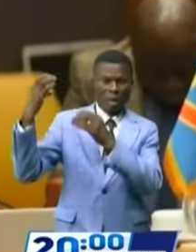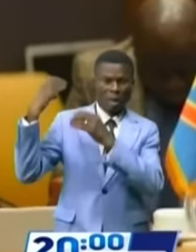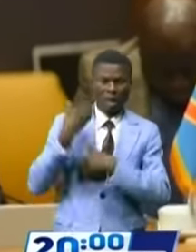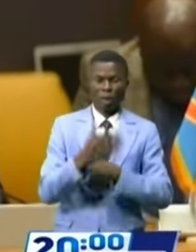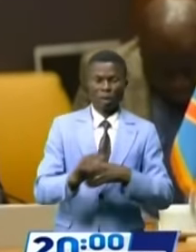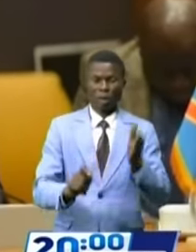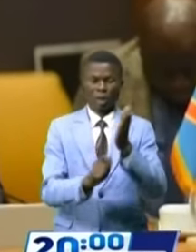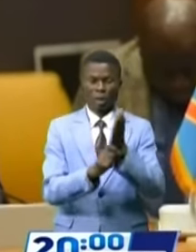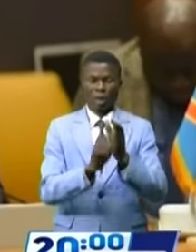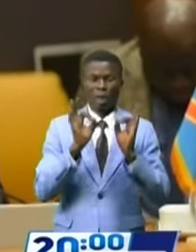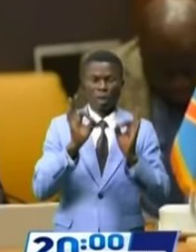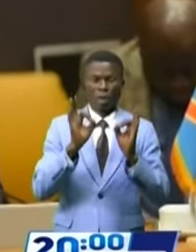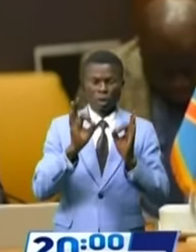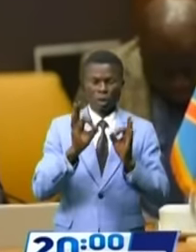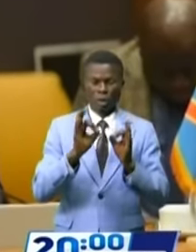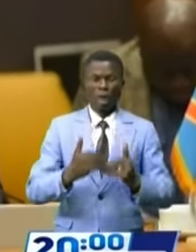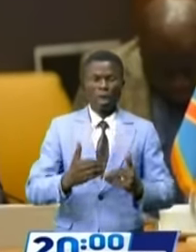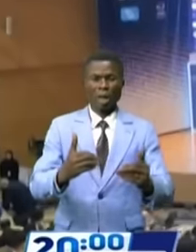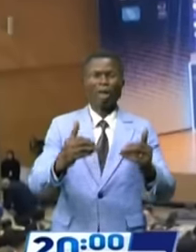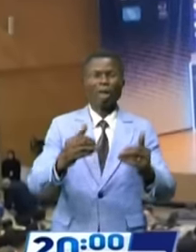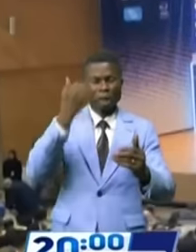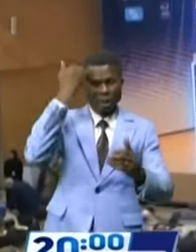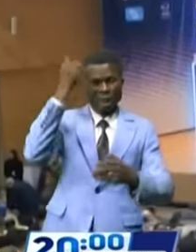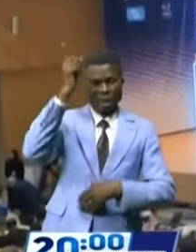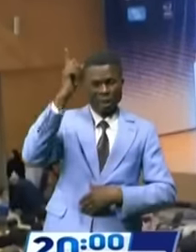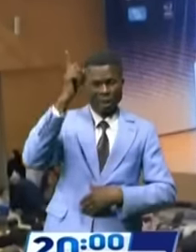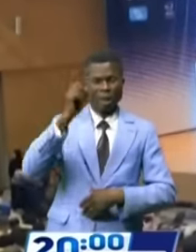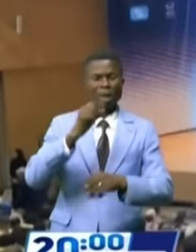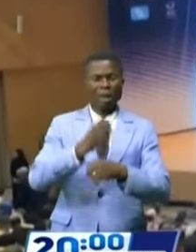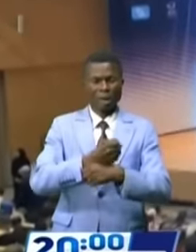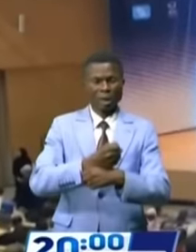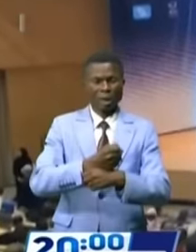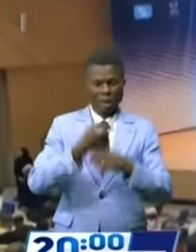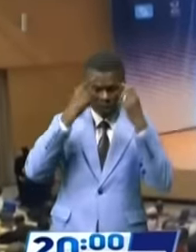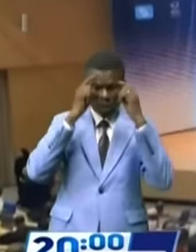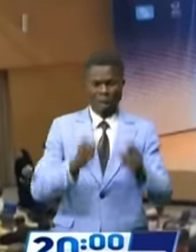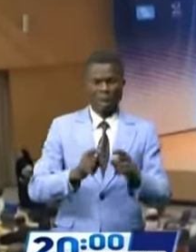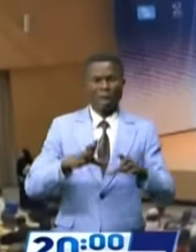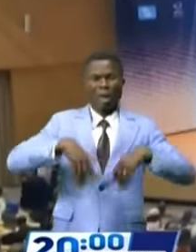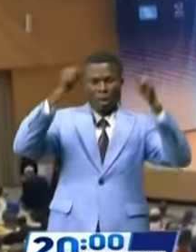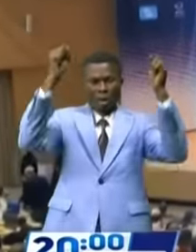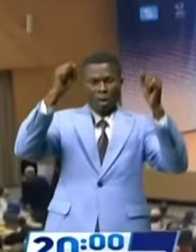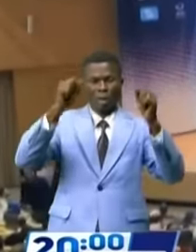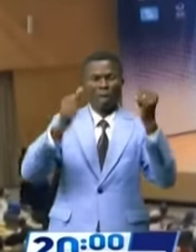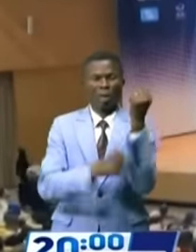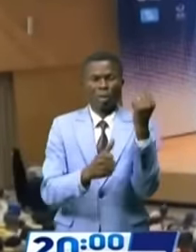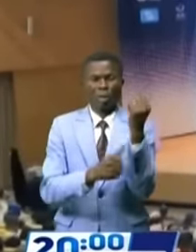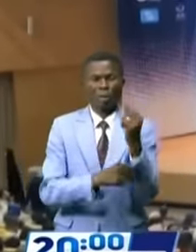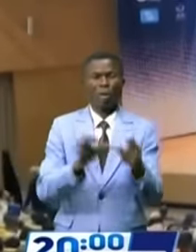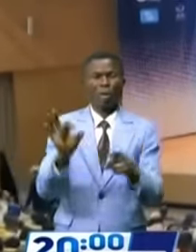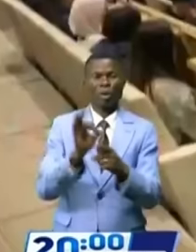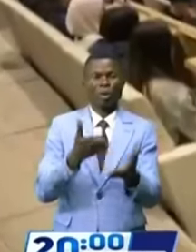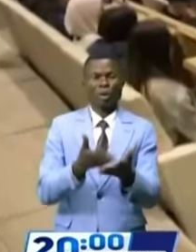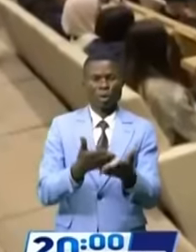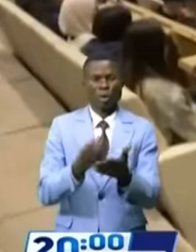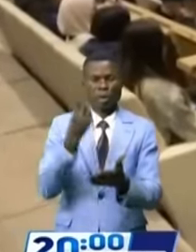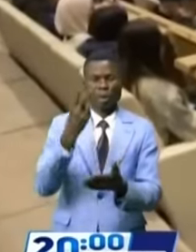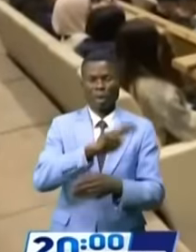l'innovation et des startups avait pour finalité de concrétiser les décisions adoptées par les participants à cette réunion